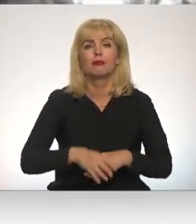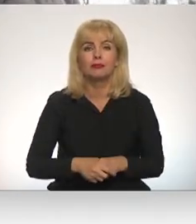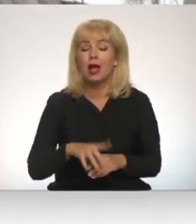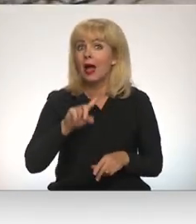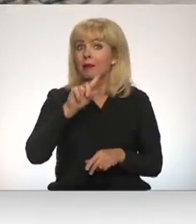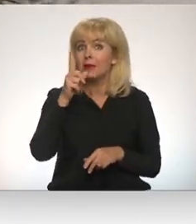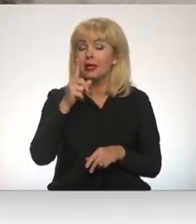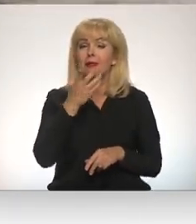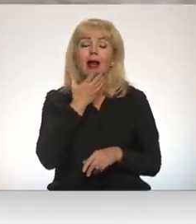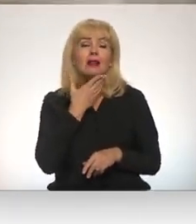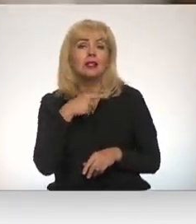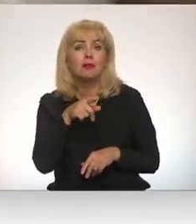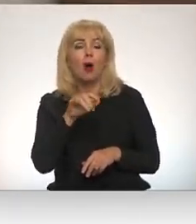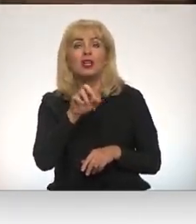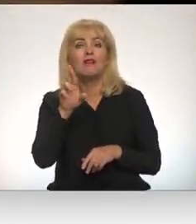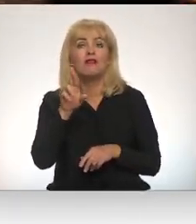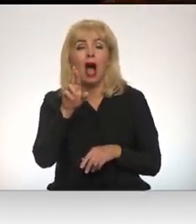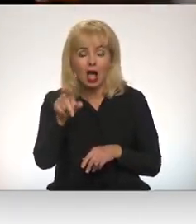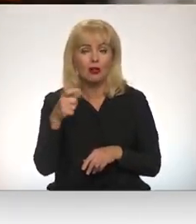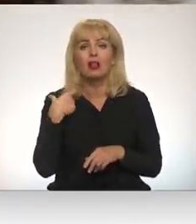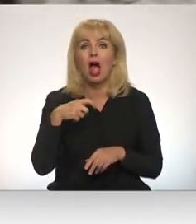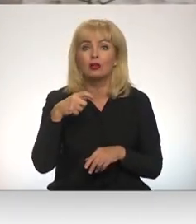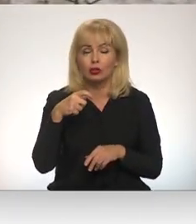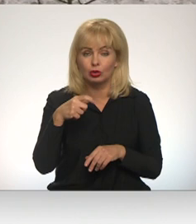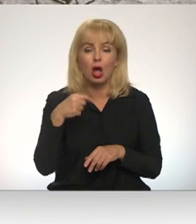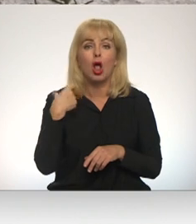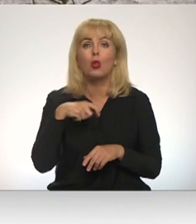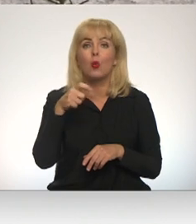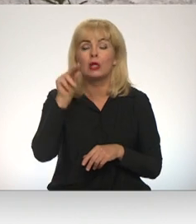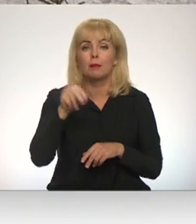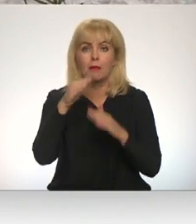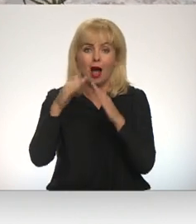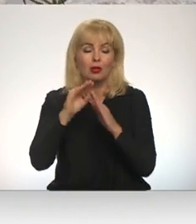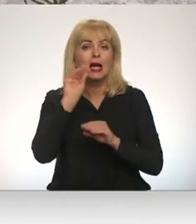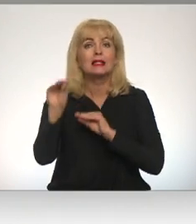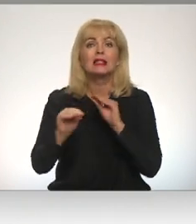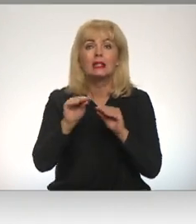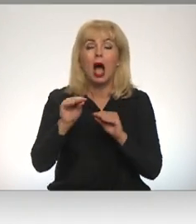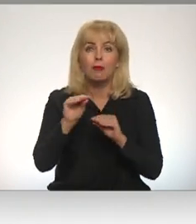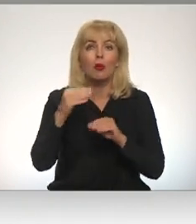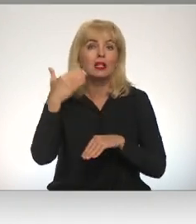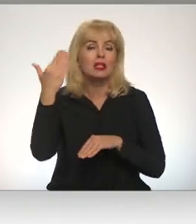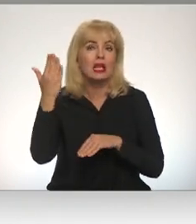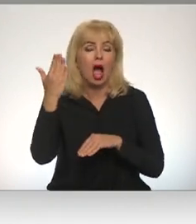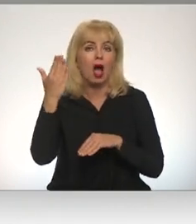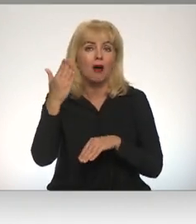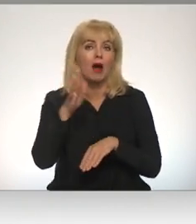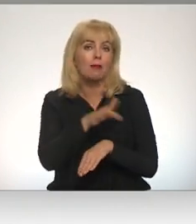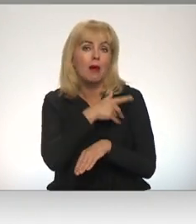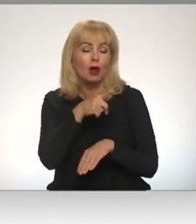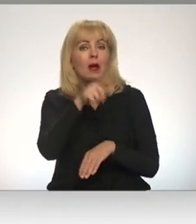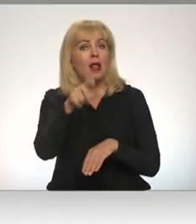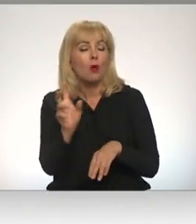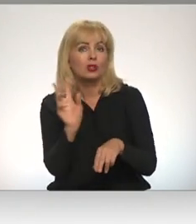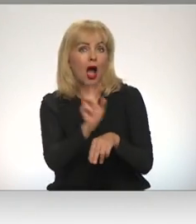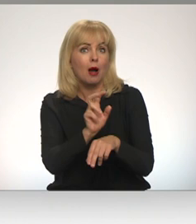Pirmie izbaudīt, kā Īvandes evaņģēles kluteriskās draudzes cilvēki saposuši savu dievnumu svētkiem, varēja tie ļaudis, kas te apmeklēja